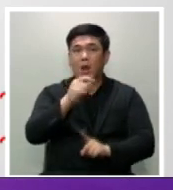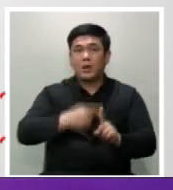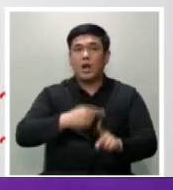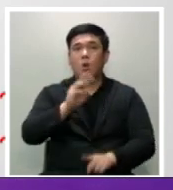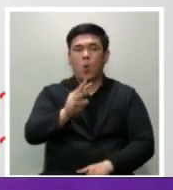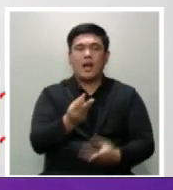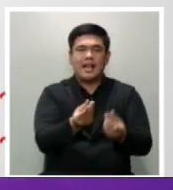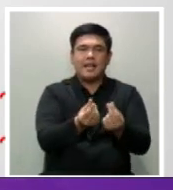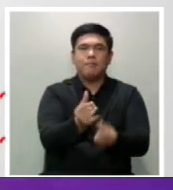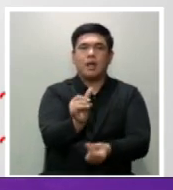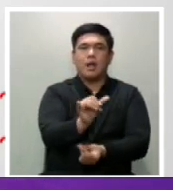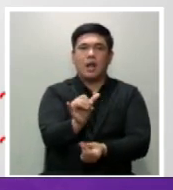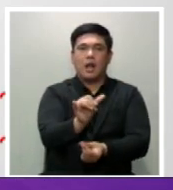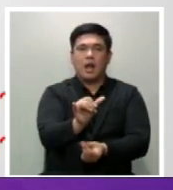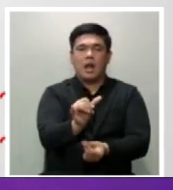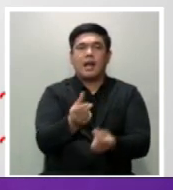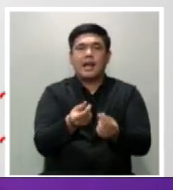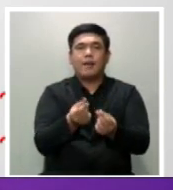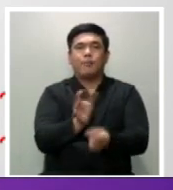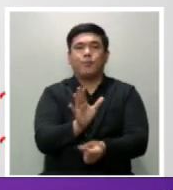รีบเพราะว่